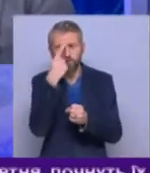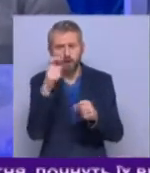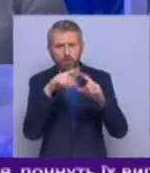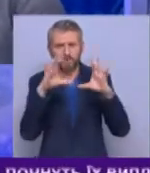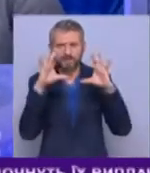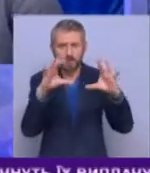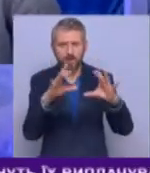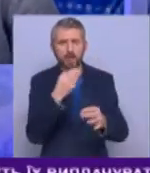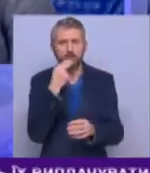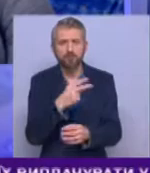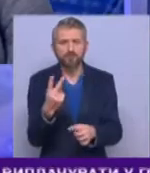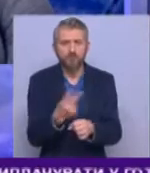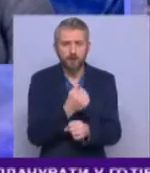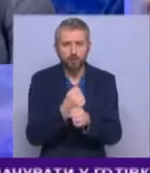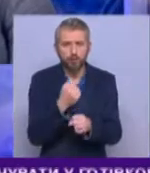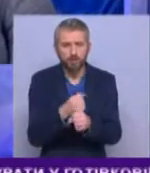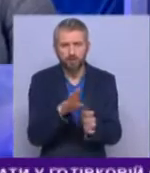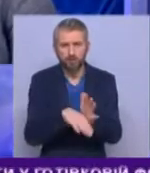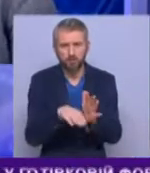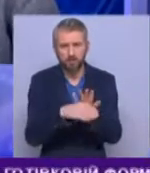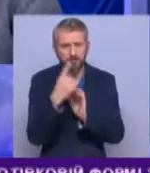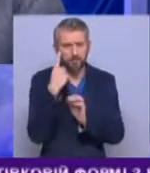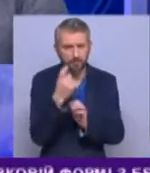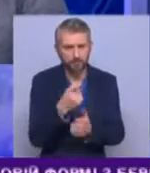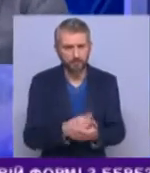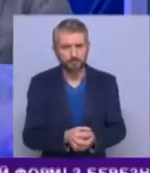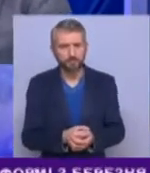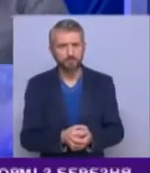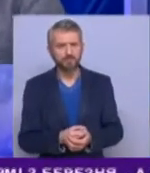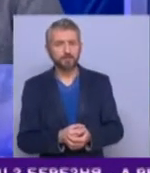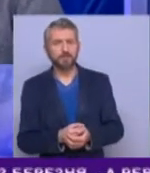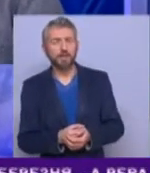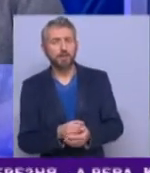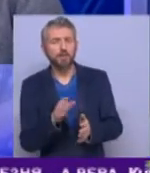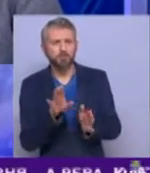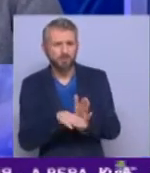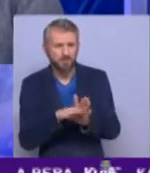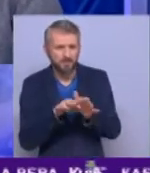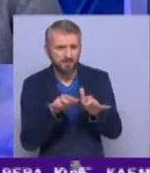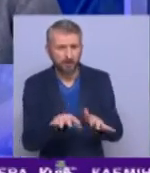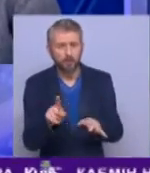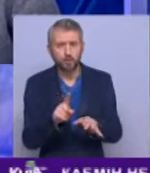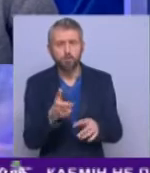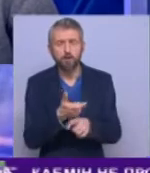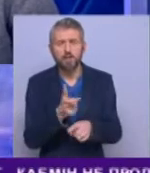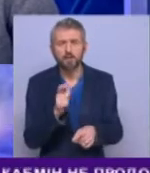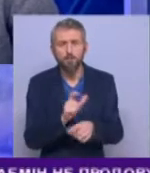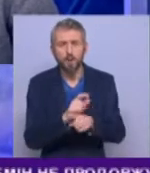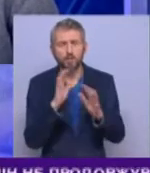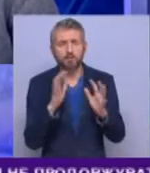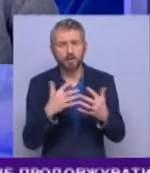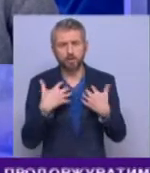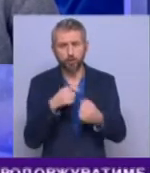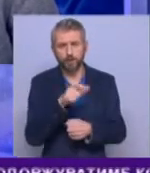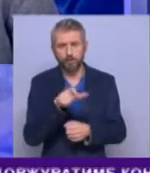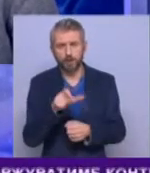знаки. Краще два рази зробити якусь примітивну захист. Проблем немає. Абсолютно вірно. Примітивний захід для того, щоб максимально зберегти